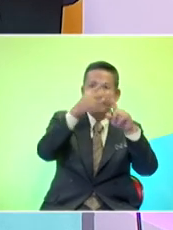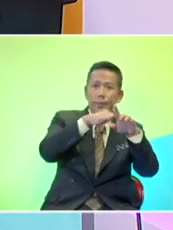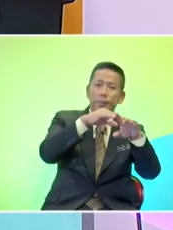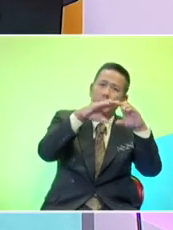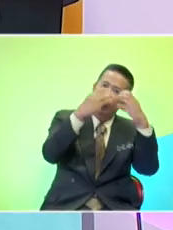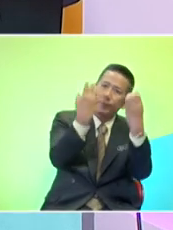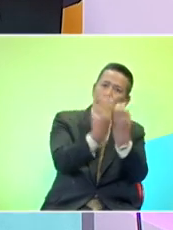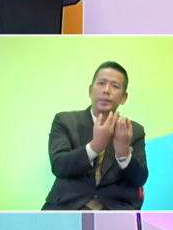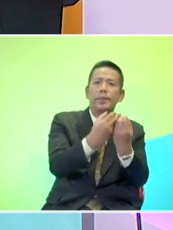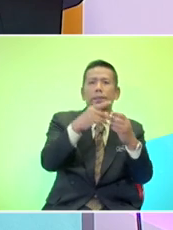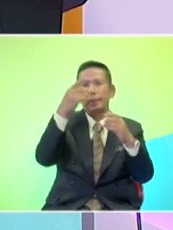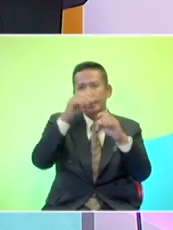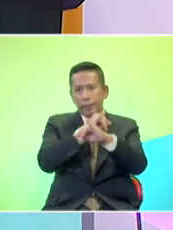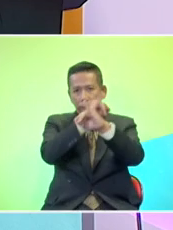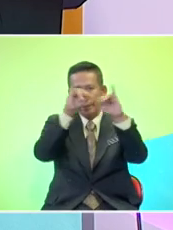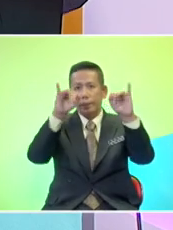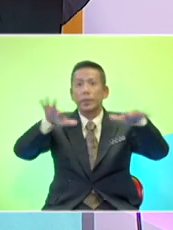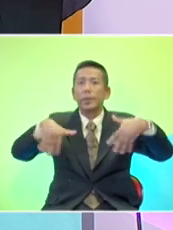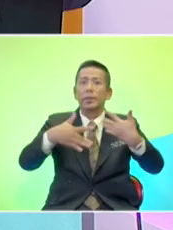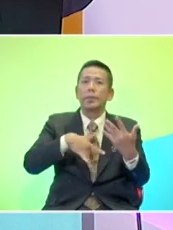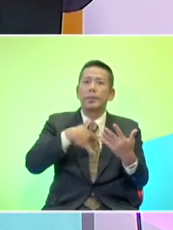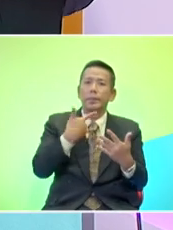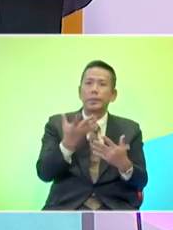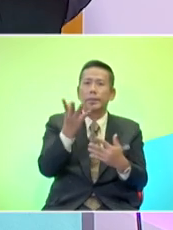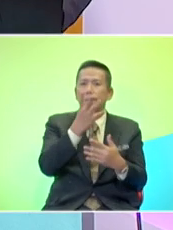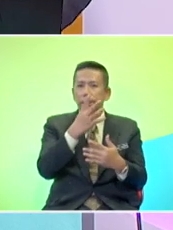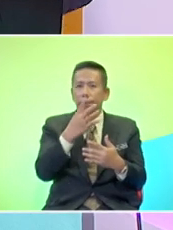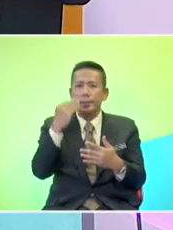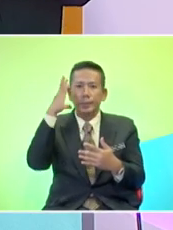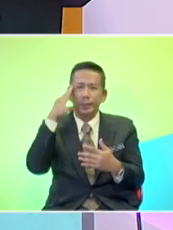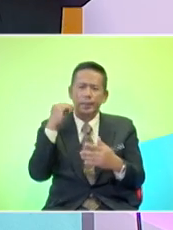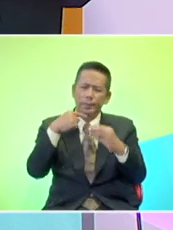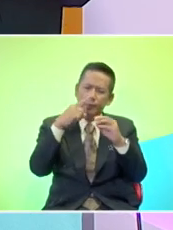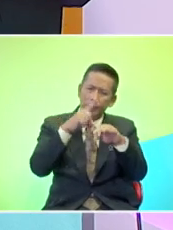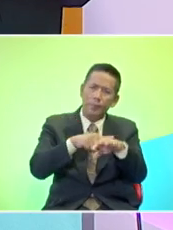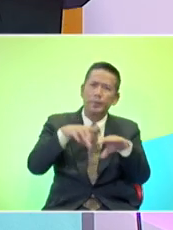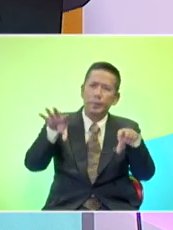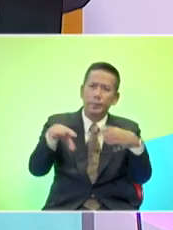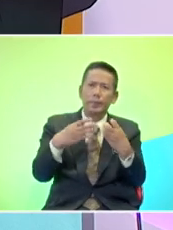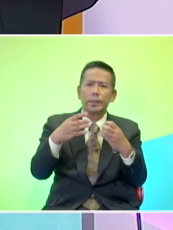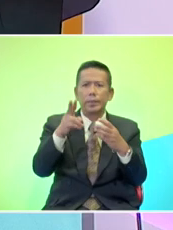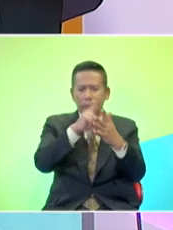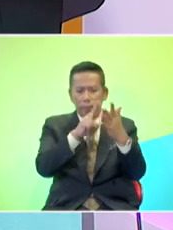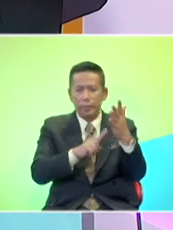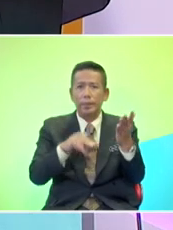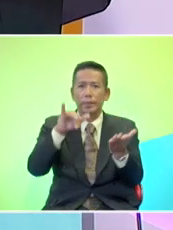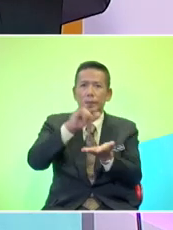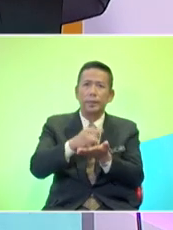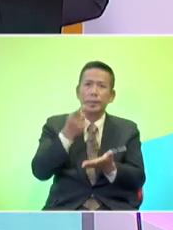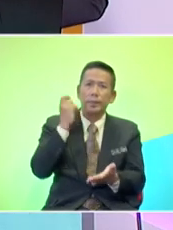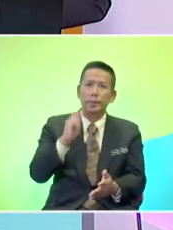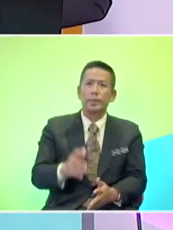Bagaimanakah perasaan atau pengalaman mereka ketika mereka menghasilkan motif seni ukiran mereka itu tadi